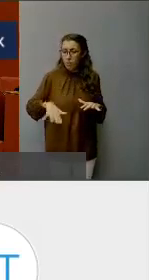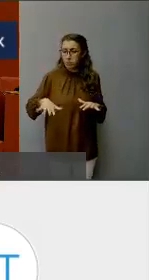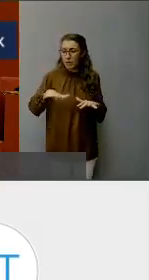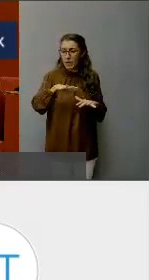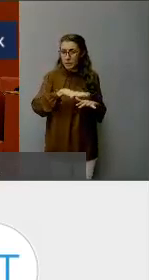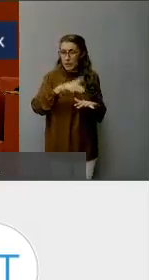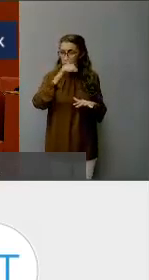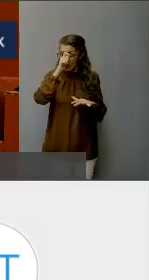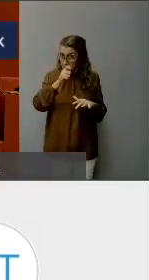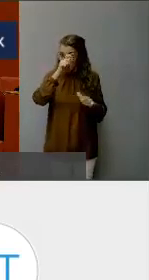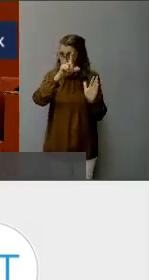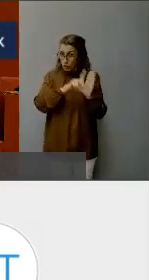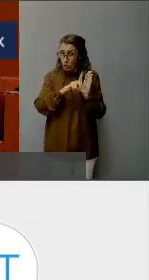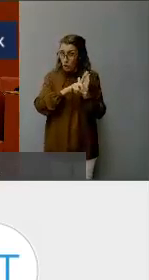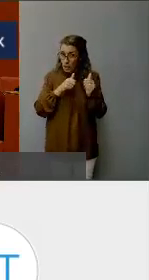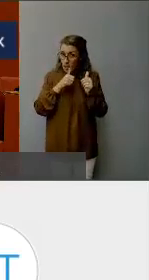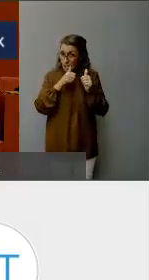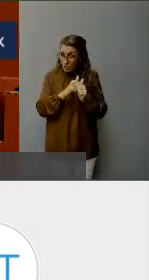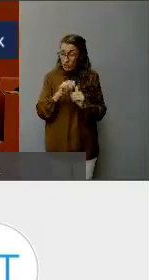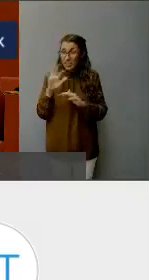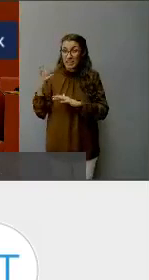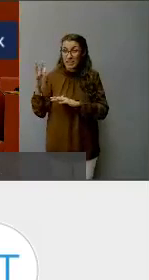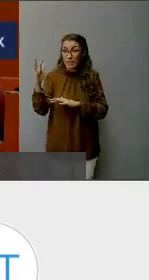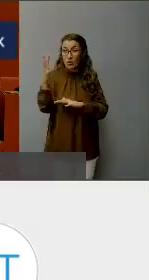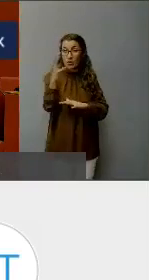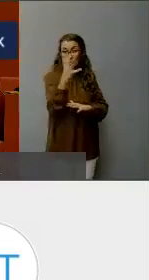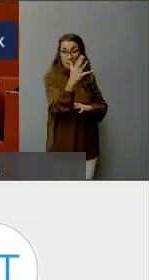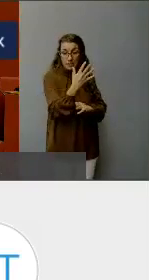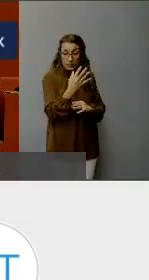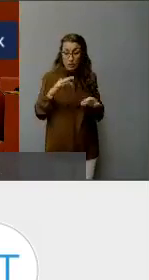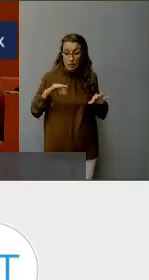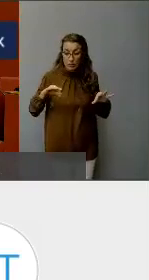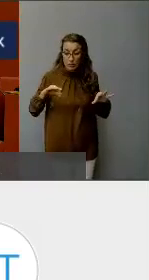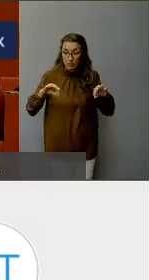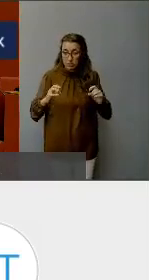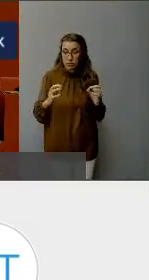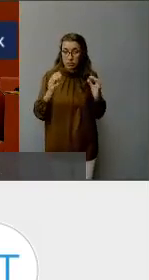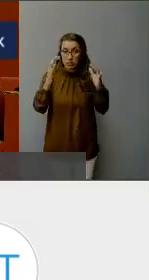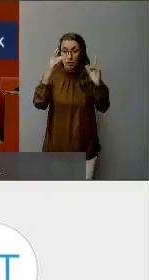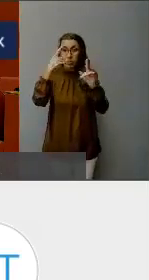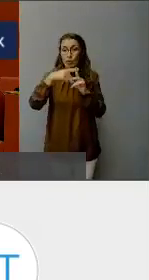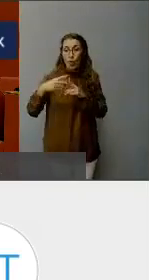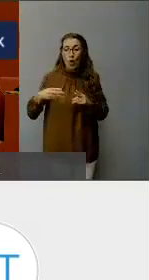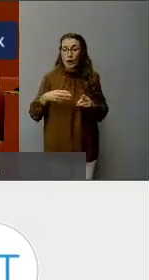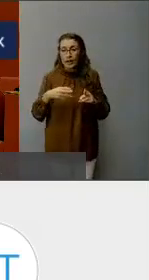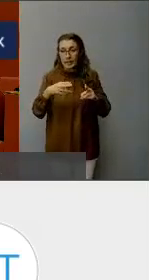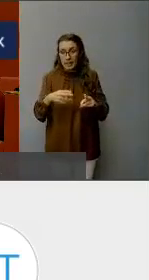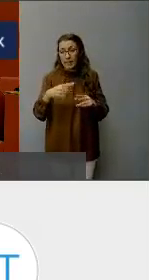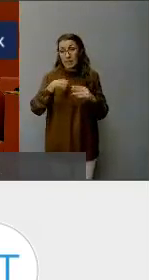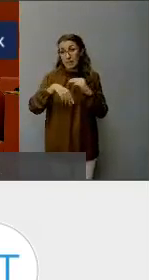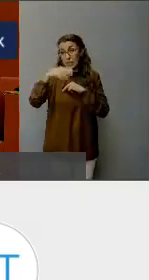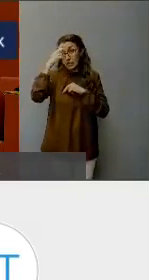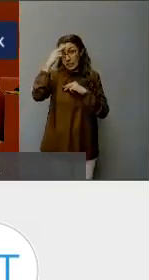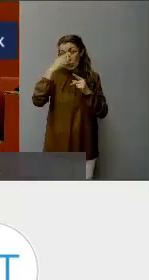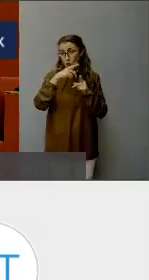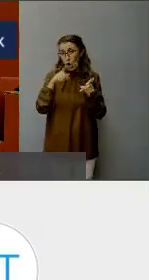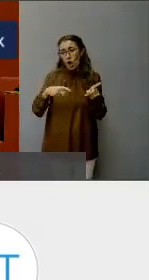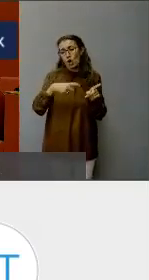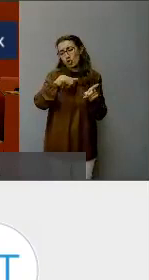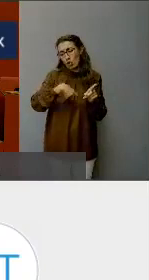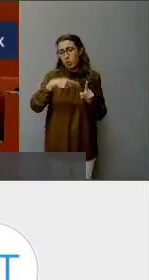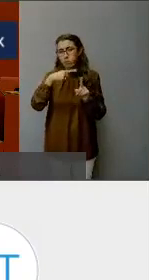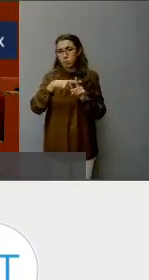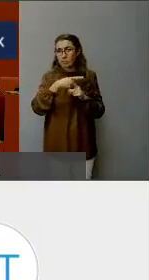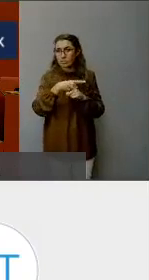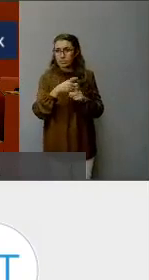vigente ad assicurare la riforestazione la manutenzione del territorio dei rivi velocemente lo ricordo a me stesso a tutti noi non